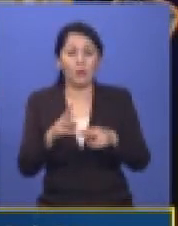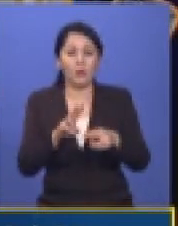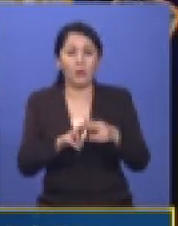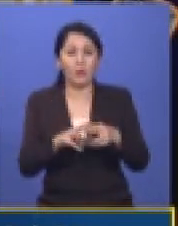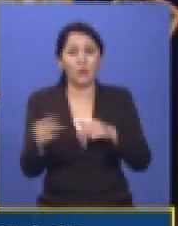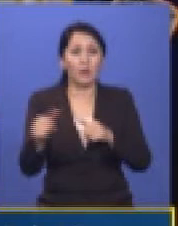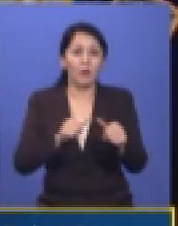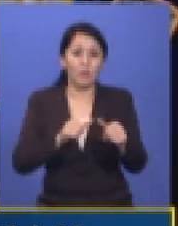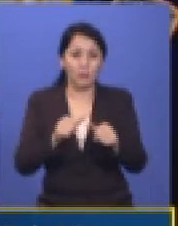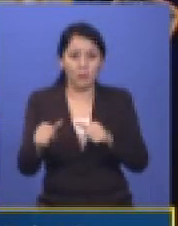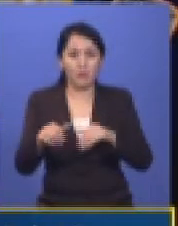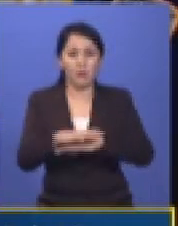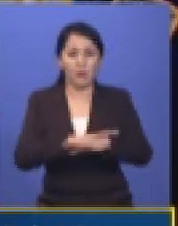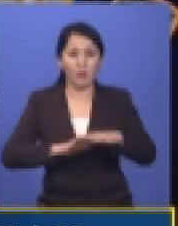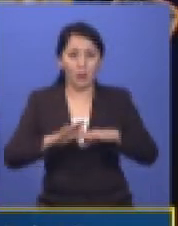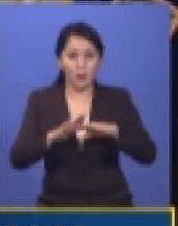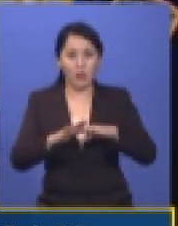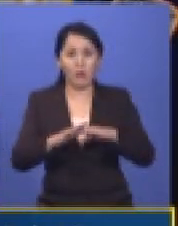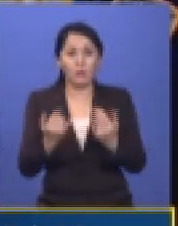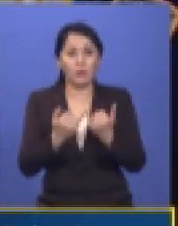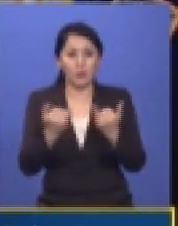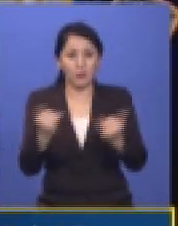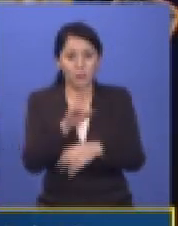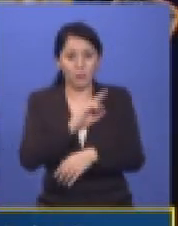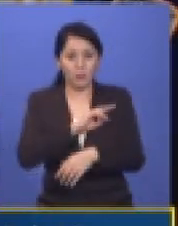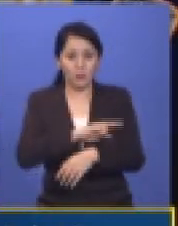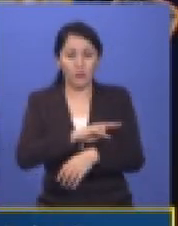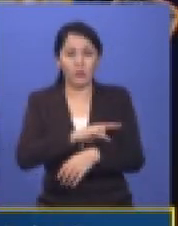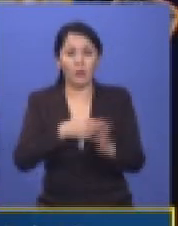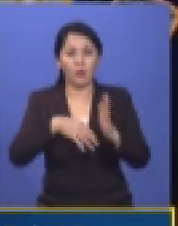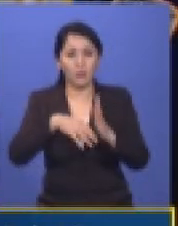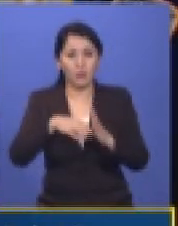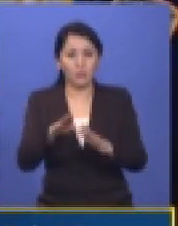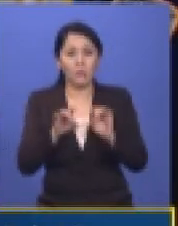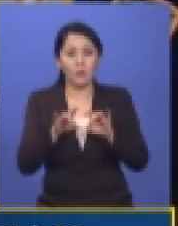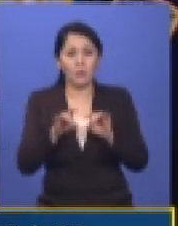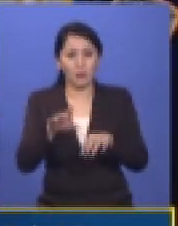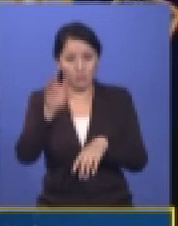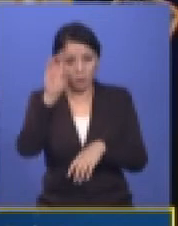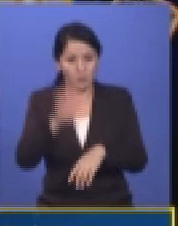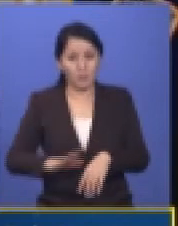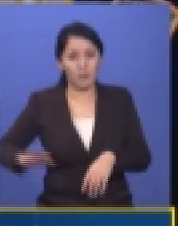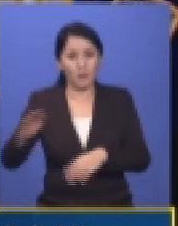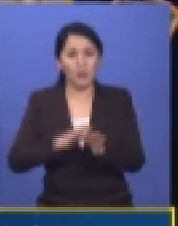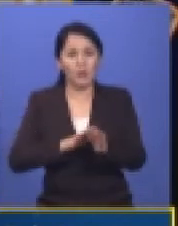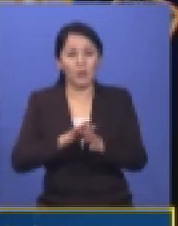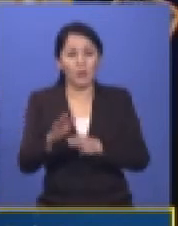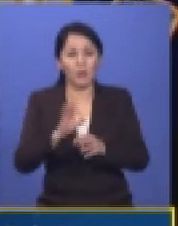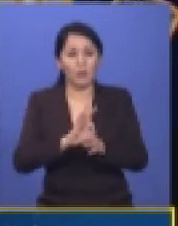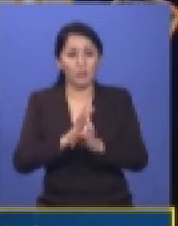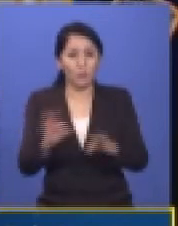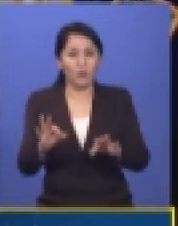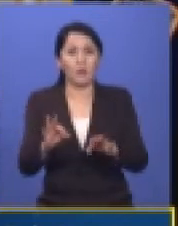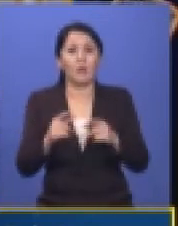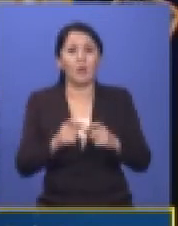бейнебақылау құрылғыларын орнату, автоматтандыру және халыққа көрсетілетін қызмет үдерістерінің жеңілдету жайын баяндады. Мемлекет басшысы атқарылған